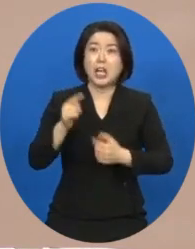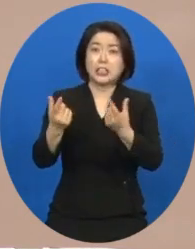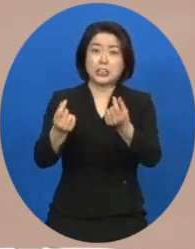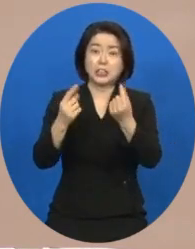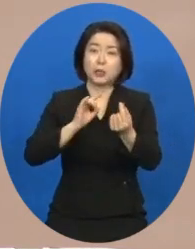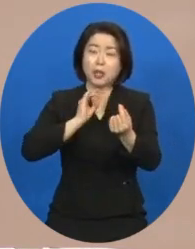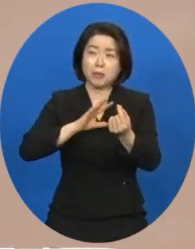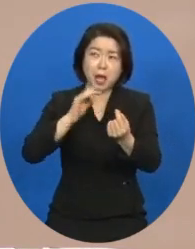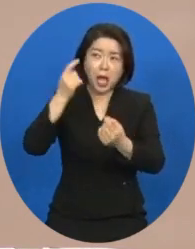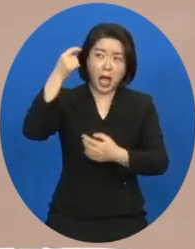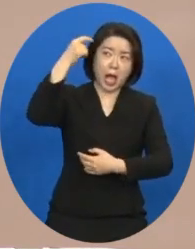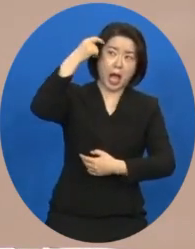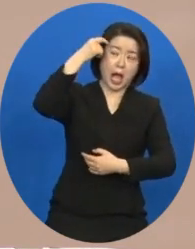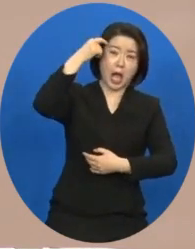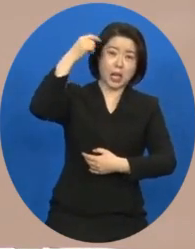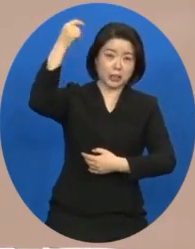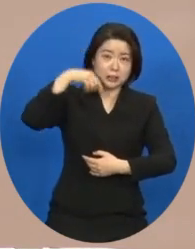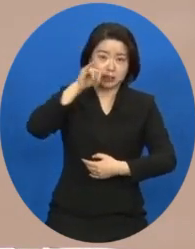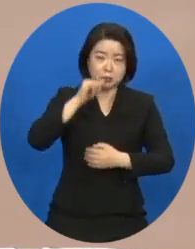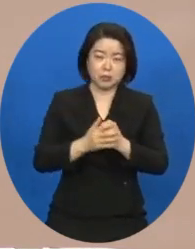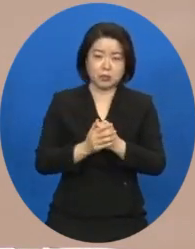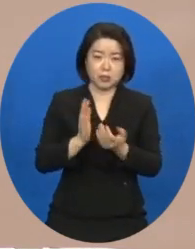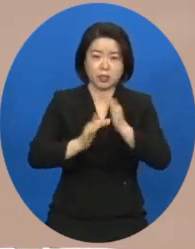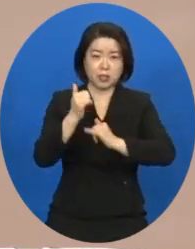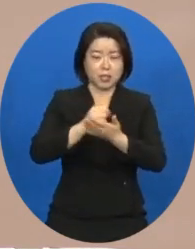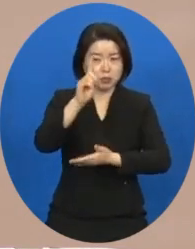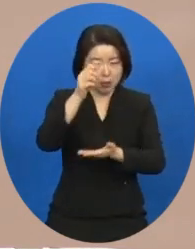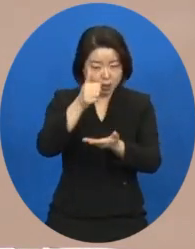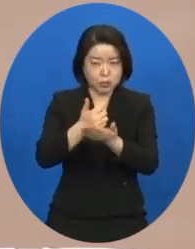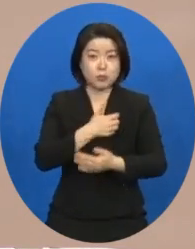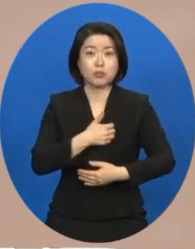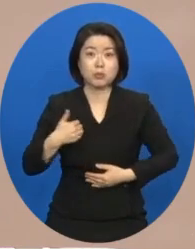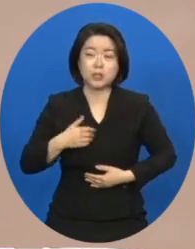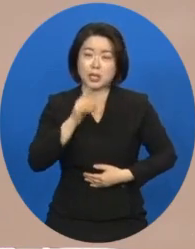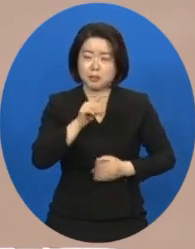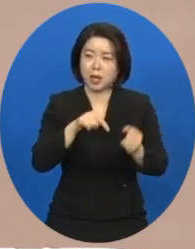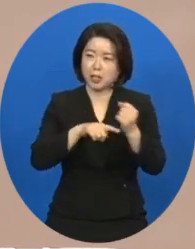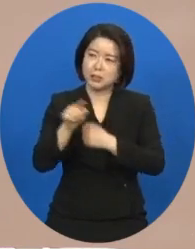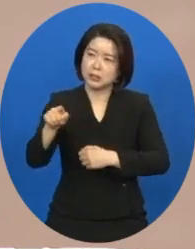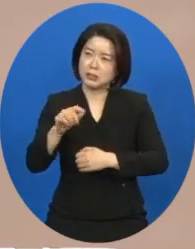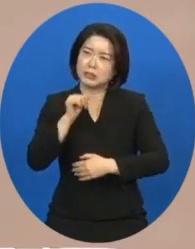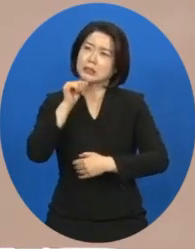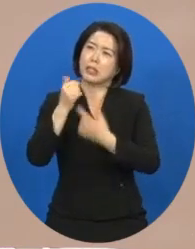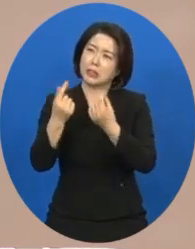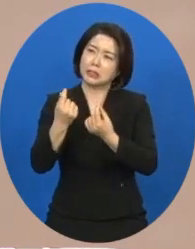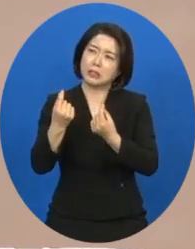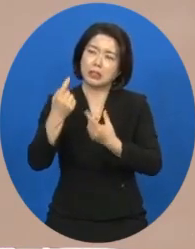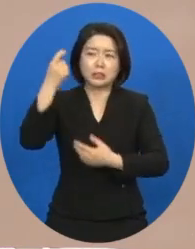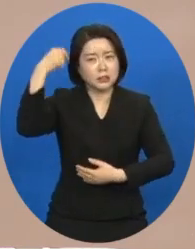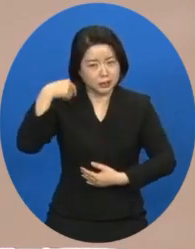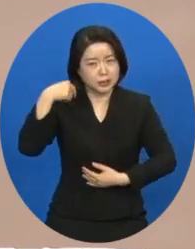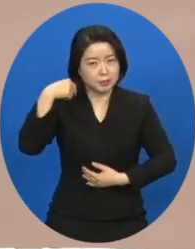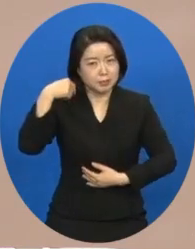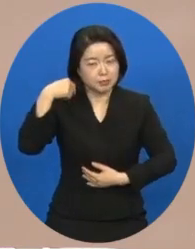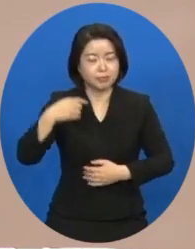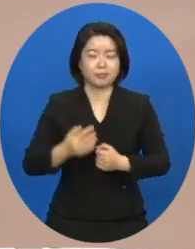들리는 거예요. 예수님 한 분이면 충분합니다. 근데 성령의